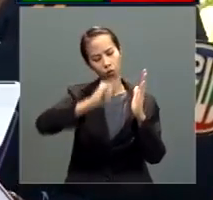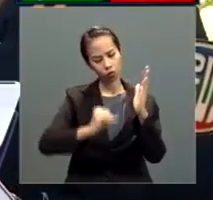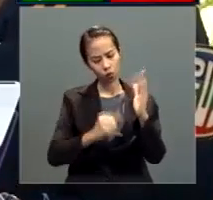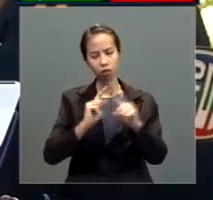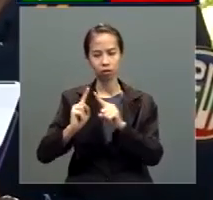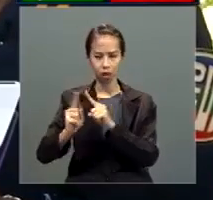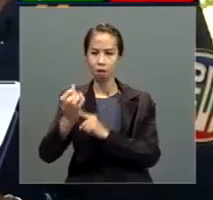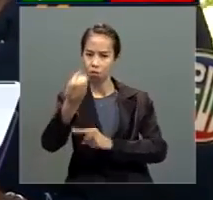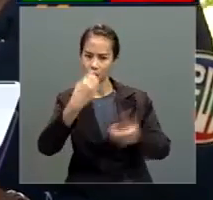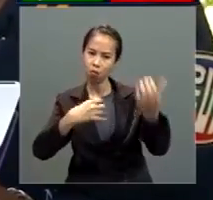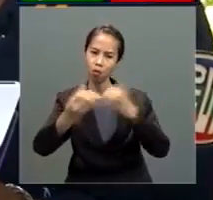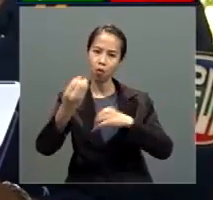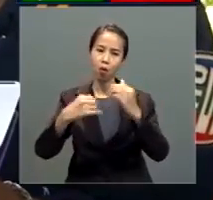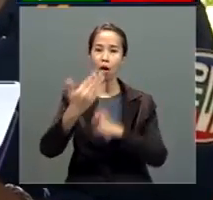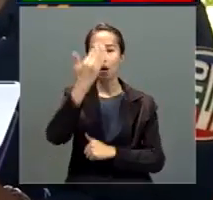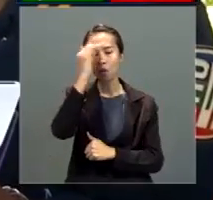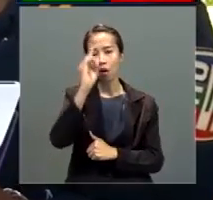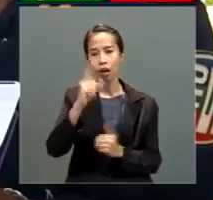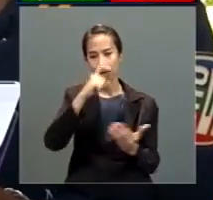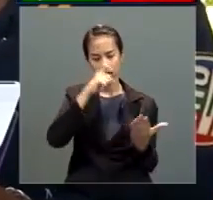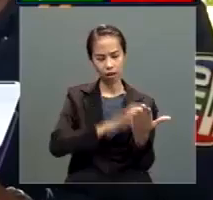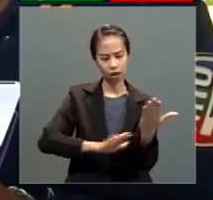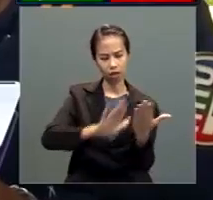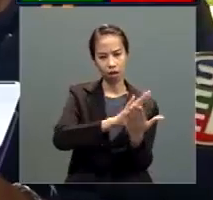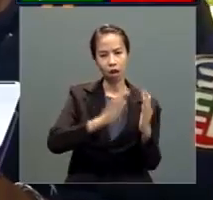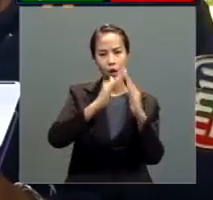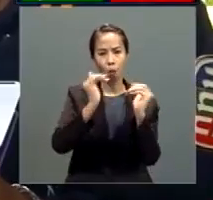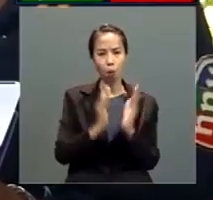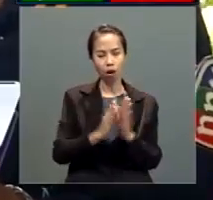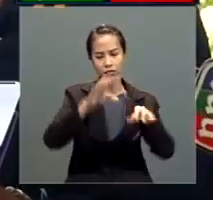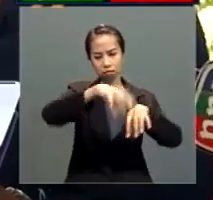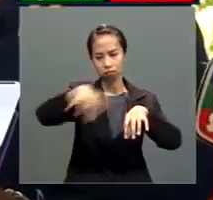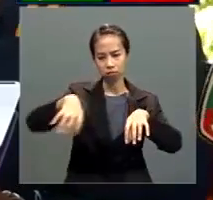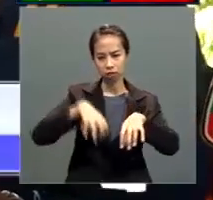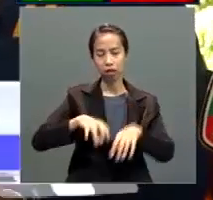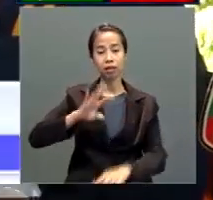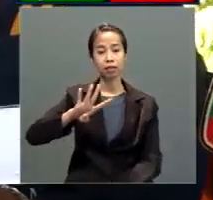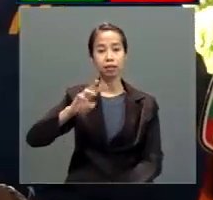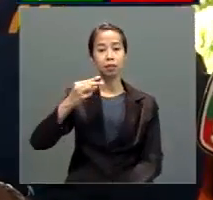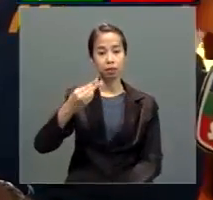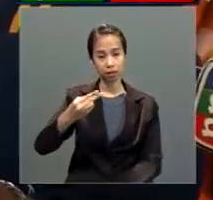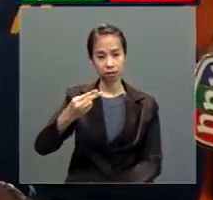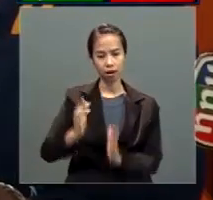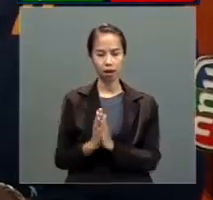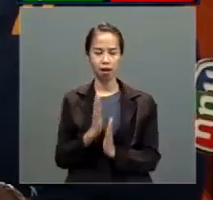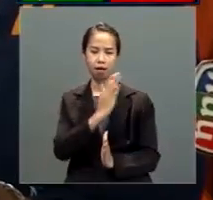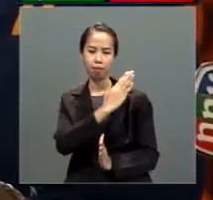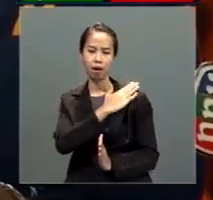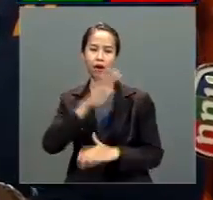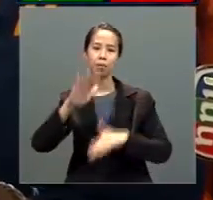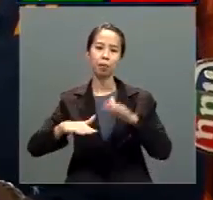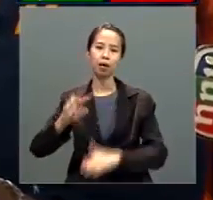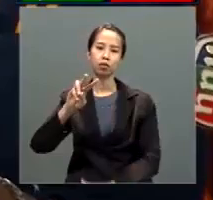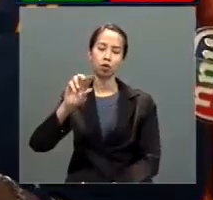ฮะมาเพราะว่าในประเทศไทยเรามีวัดอยู่ถึง 40,000 วัดเรามีพระอยู่ถึงเบ็ดเสร็จแล้วประมาณ 260,000